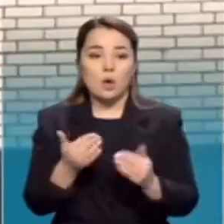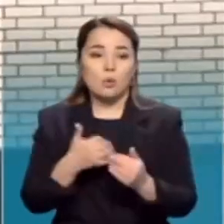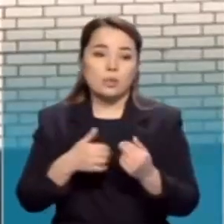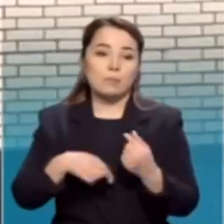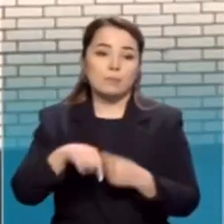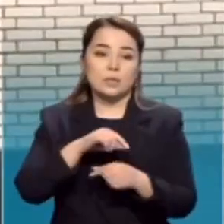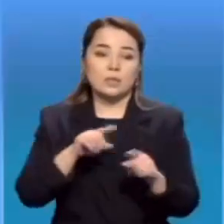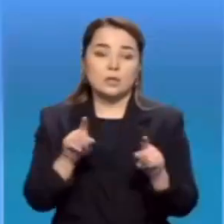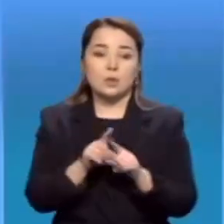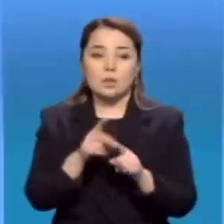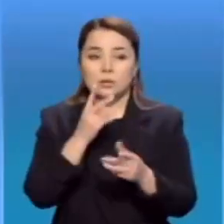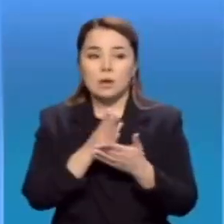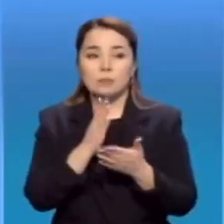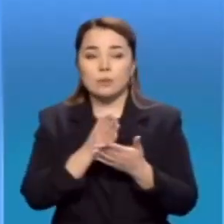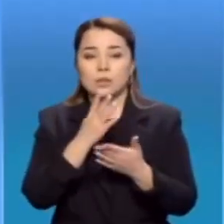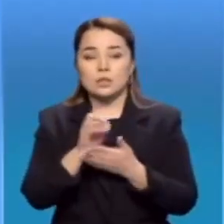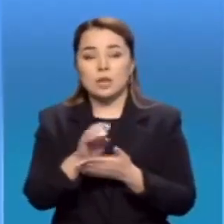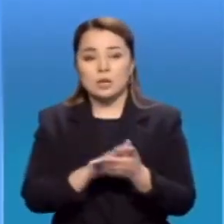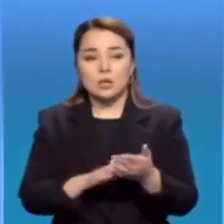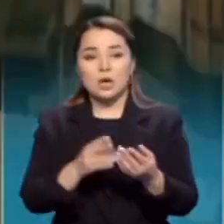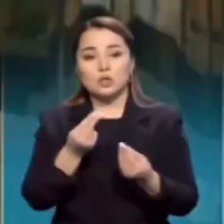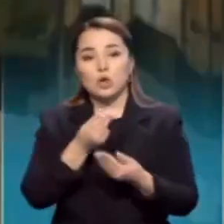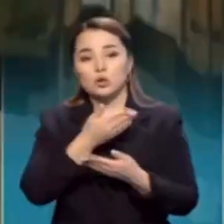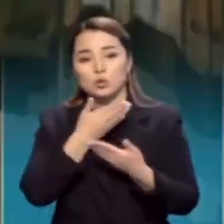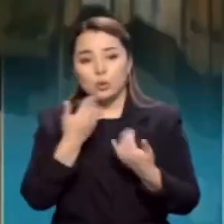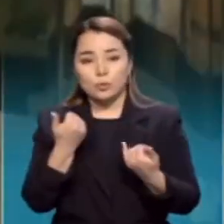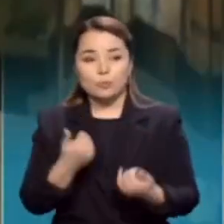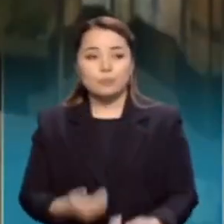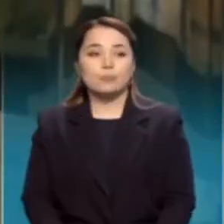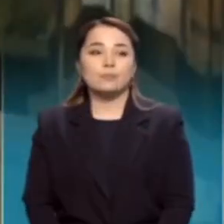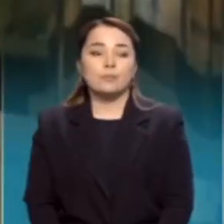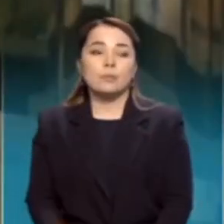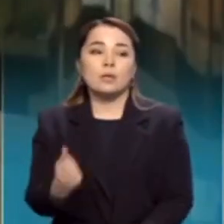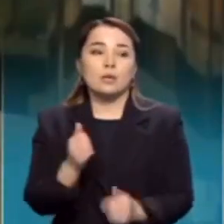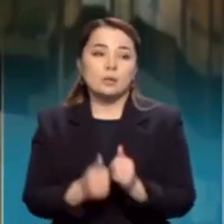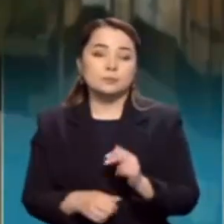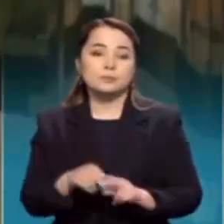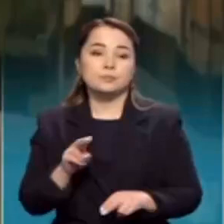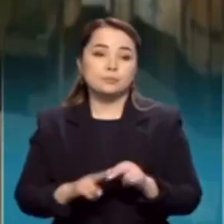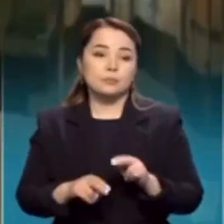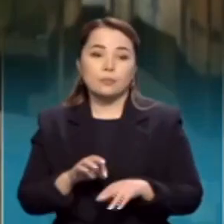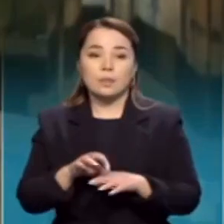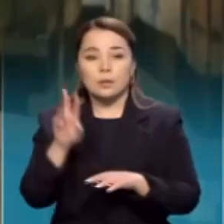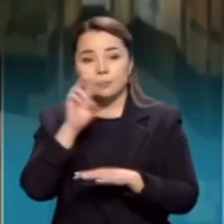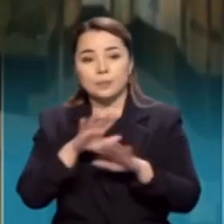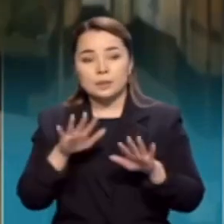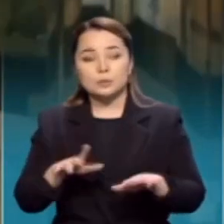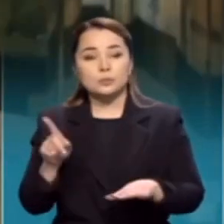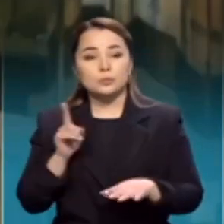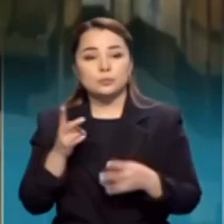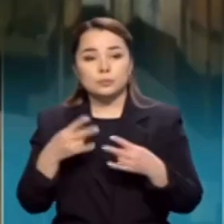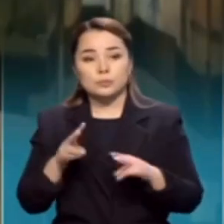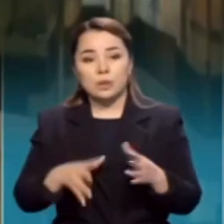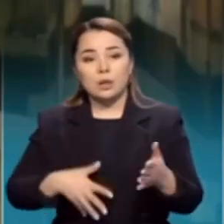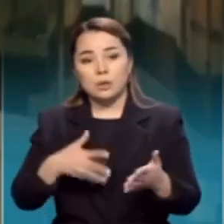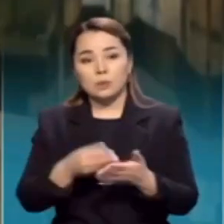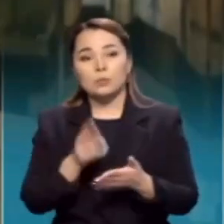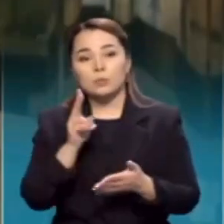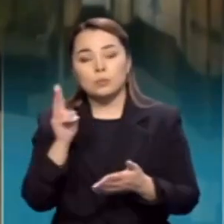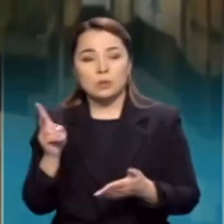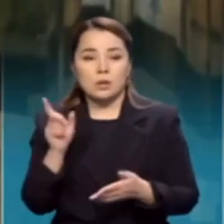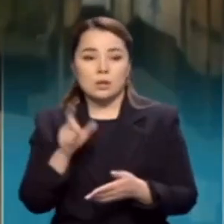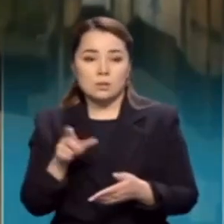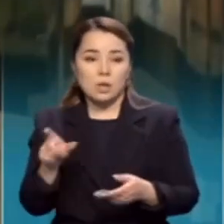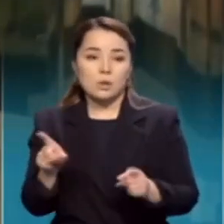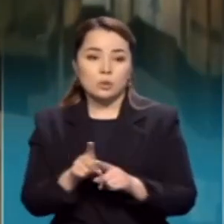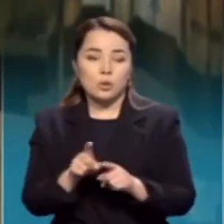бизнес өкілдерінің жұмысты өз бетінше жалғастыруға қаражаты жоқ. Не каждый подрядчик. Мемлекет қаржысын күтпей жобаны өз қаражатына салуға көп